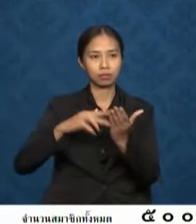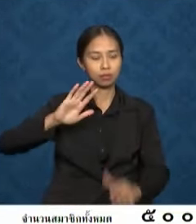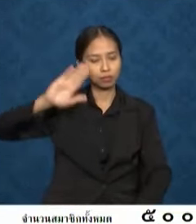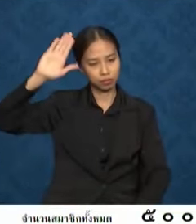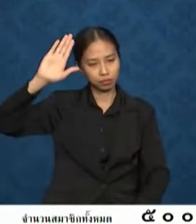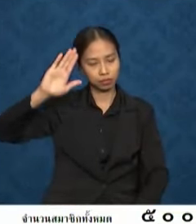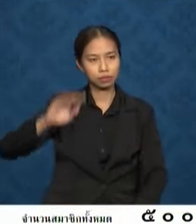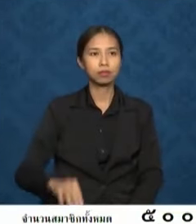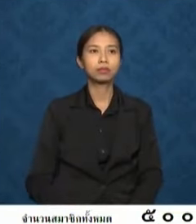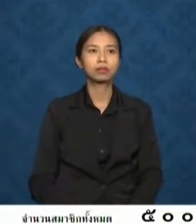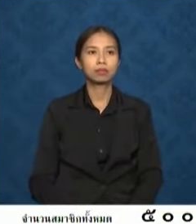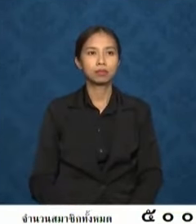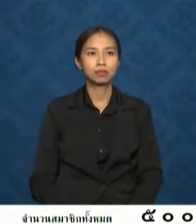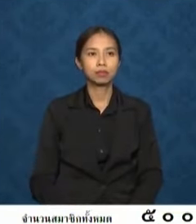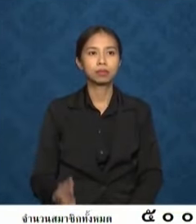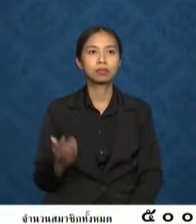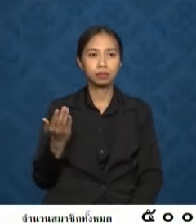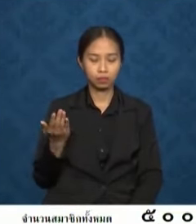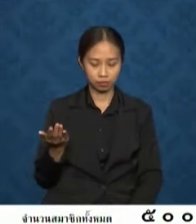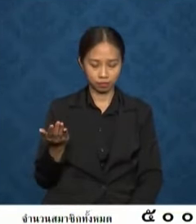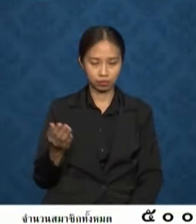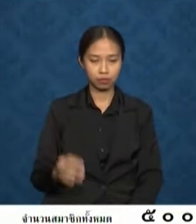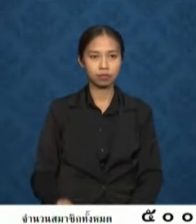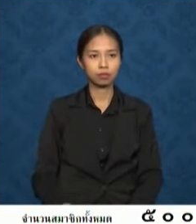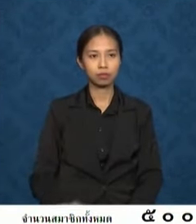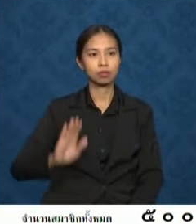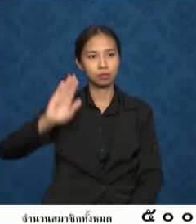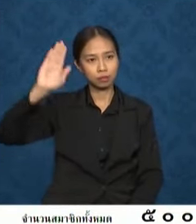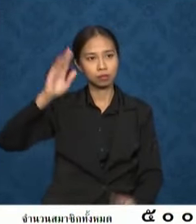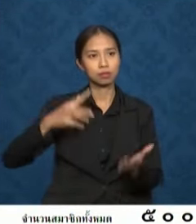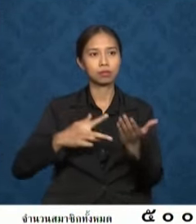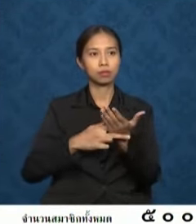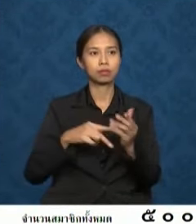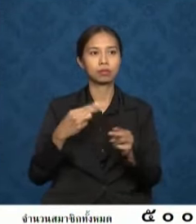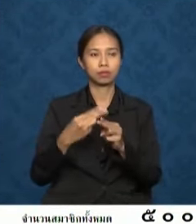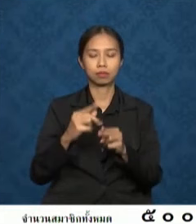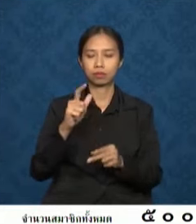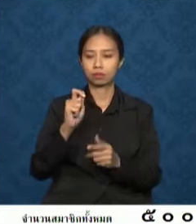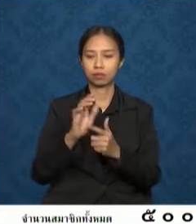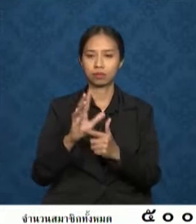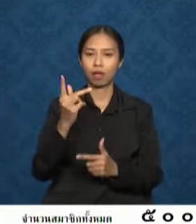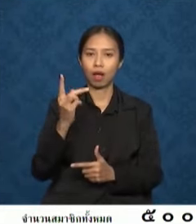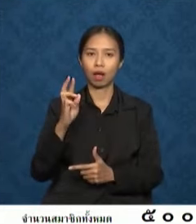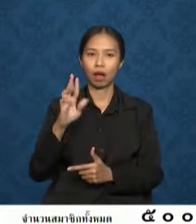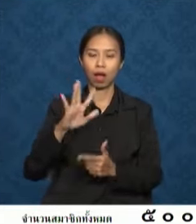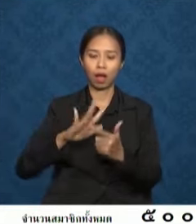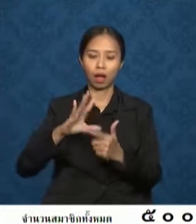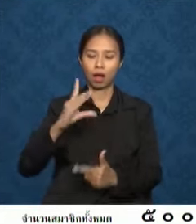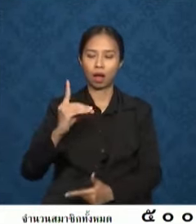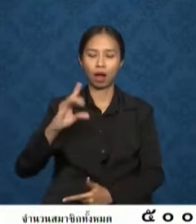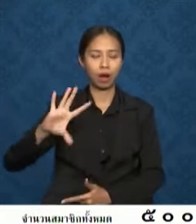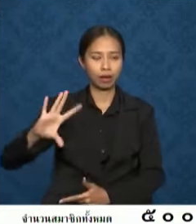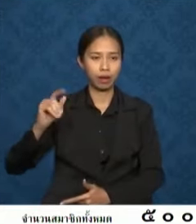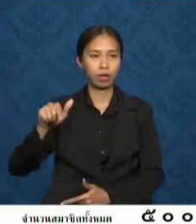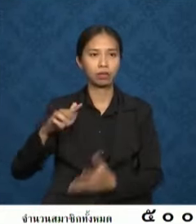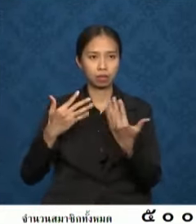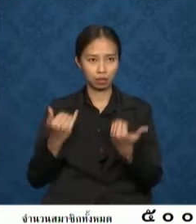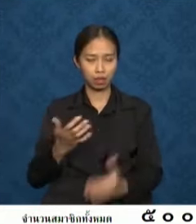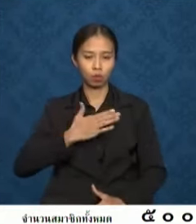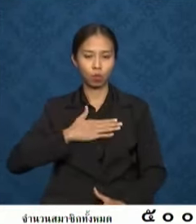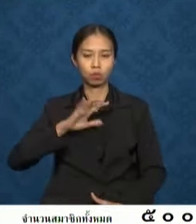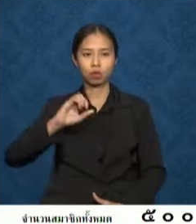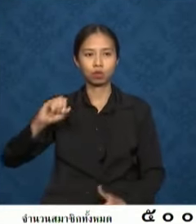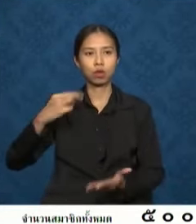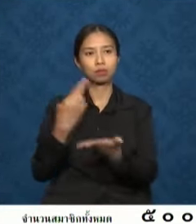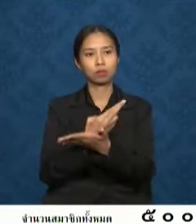ประธานครับครับเชิญท่านอัครเดชครับท่านประธานครับผมอัครเดชพิทักโลดครับสมาชิกสภาผู้แทนราษฎรจังหวัดราชบุรี